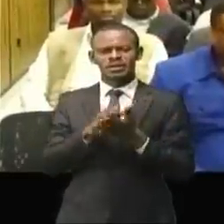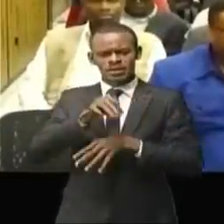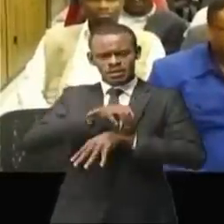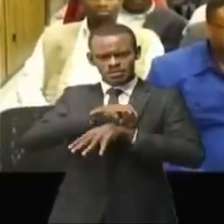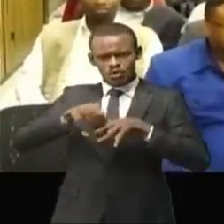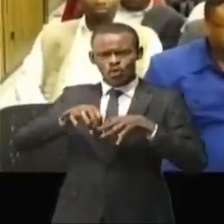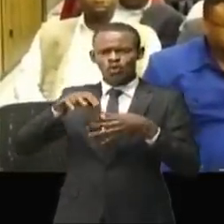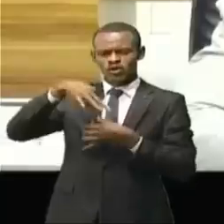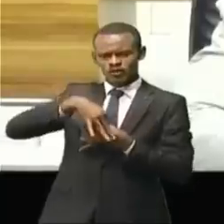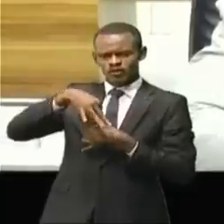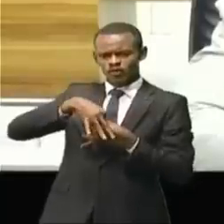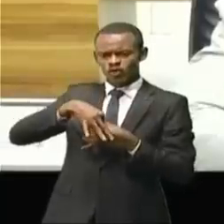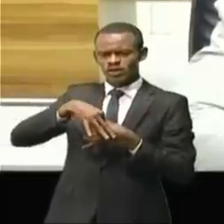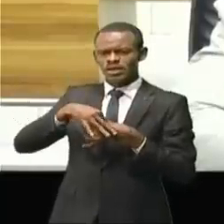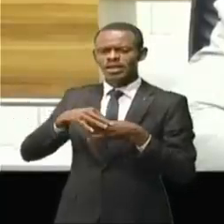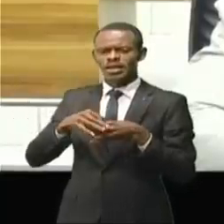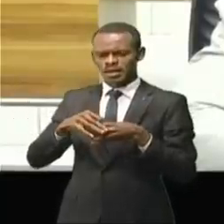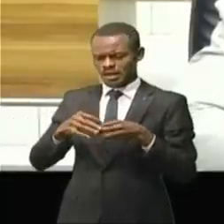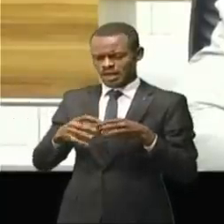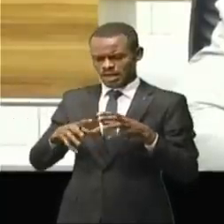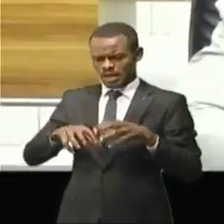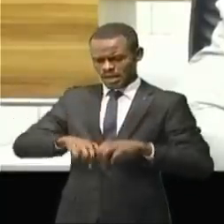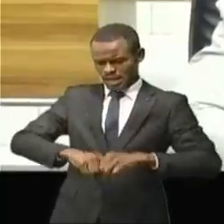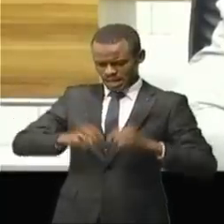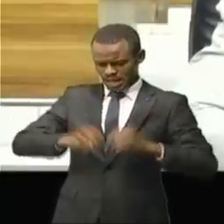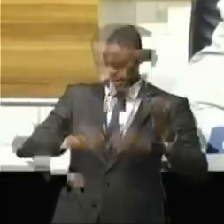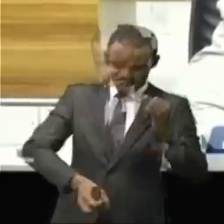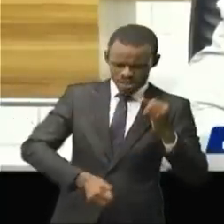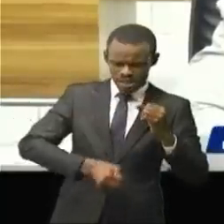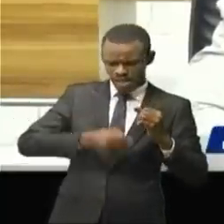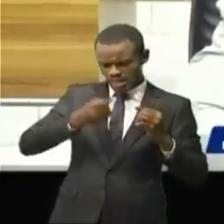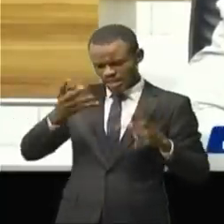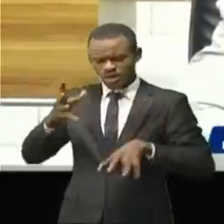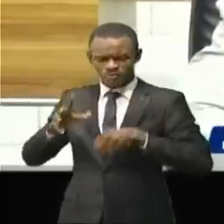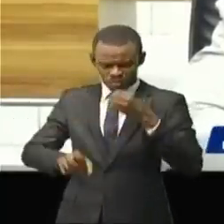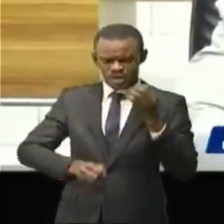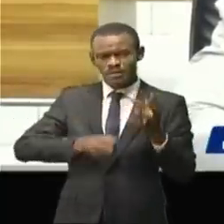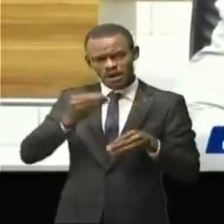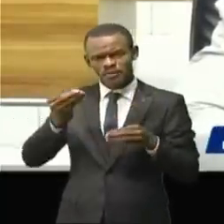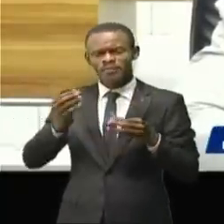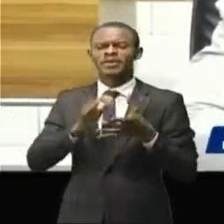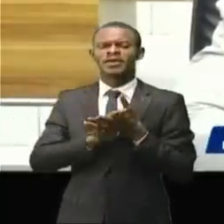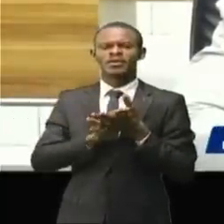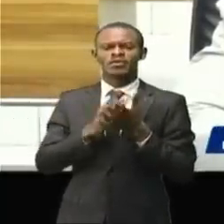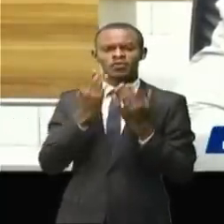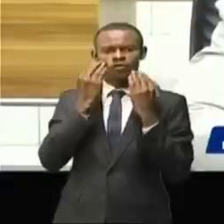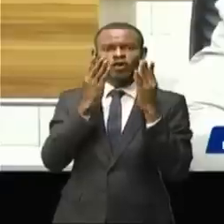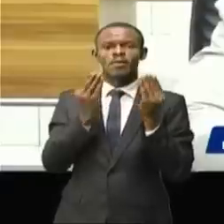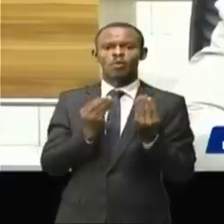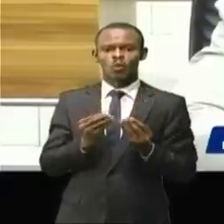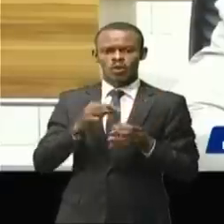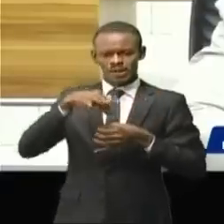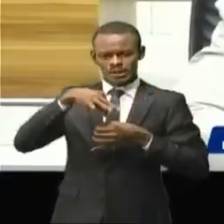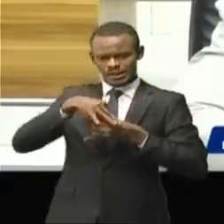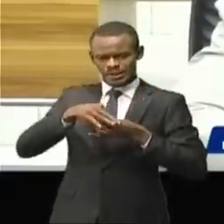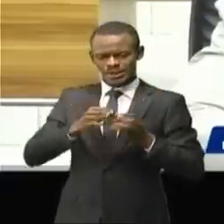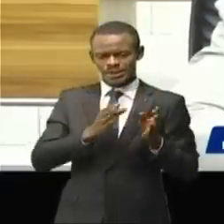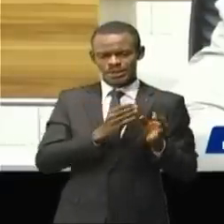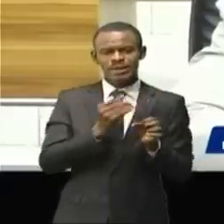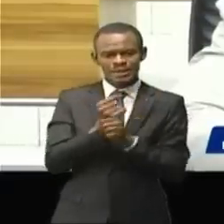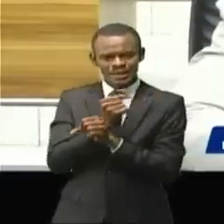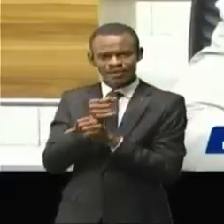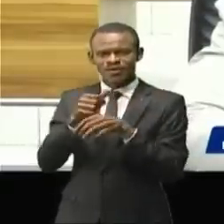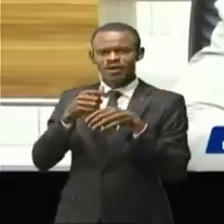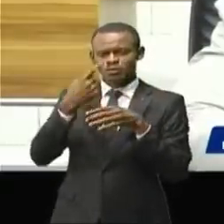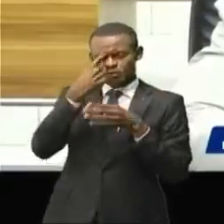pourquoi la chenille qui travaille dans le cadre de la planification anticipative atténue